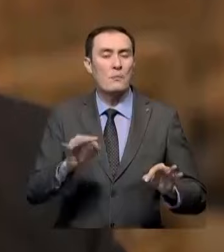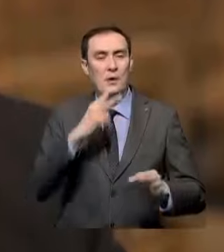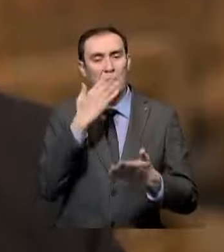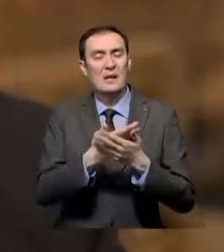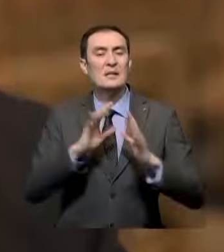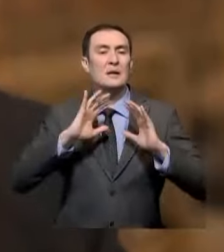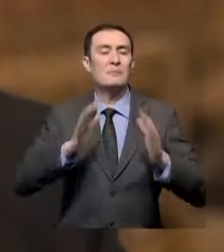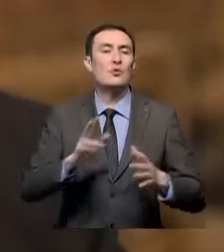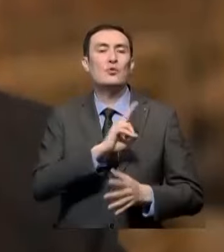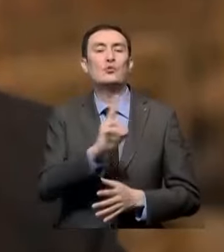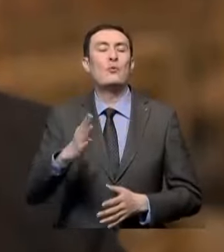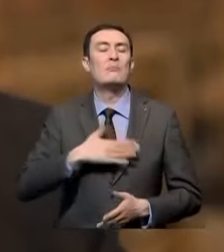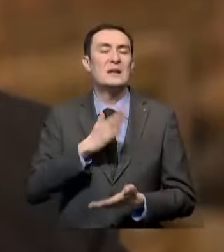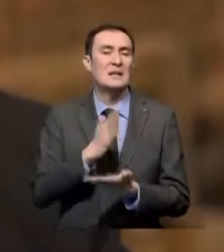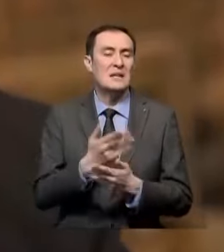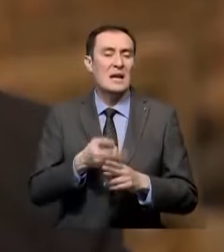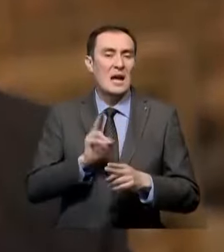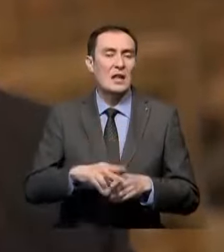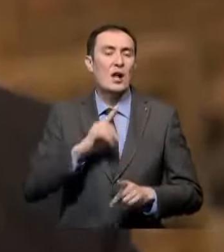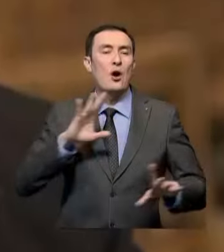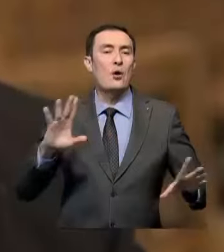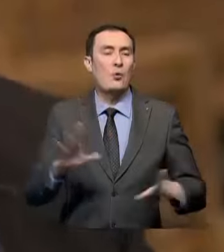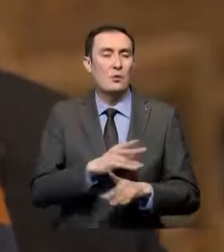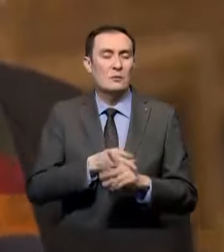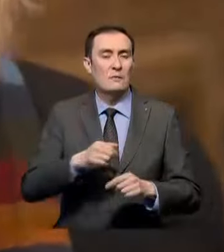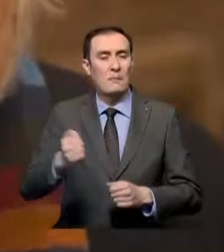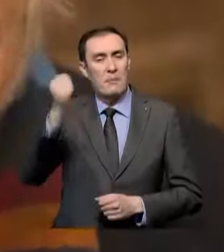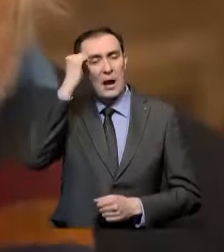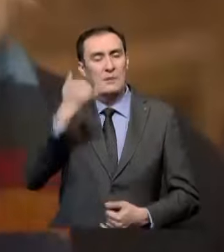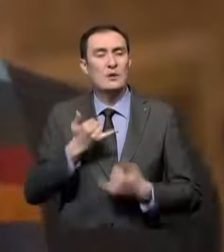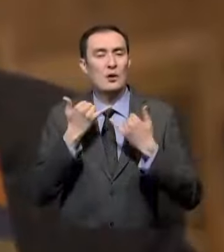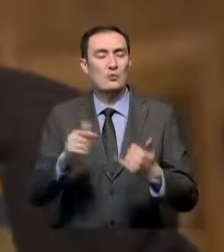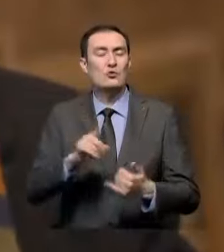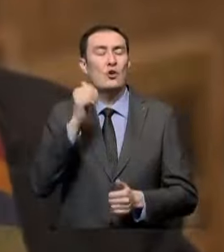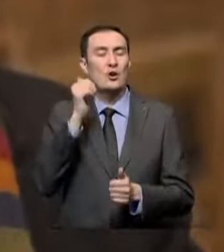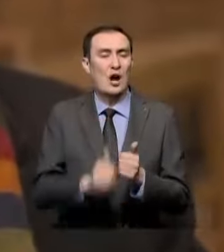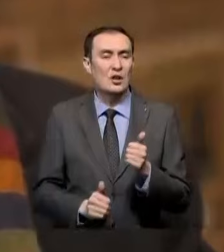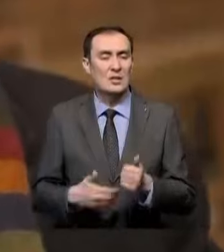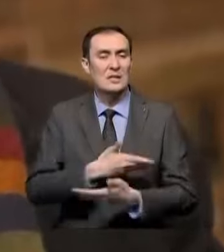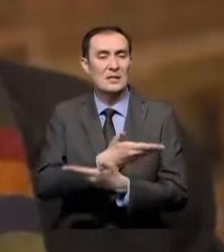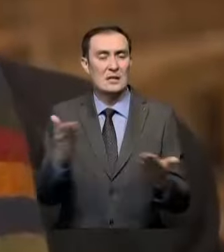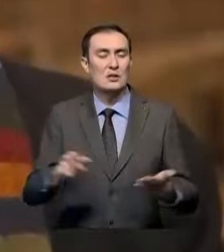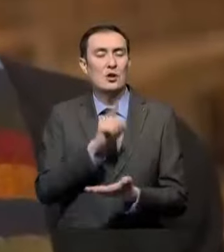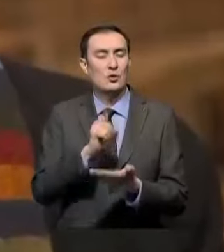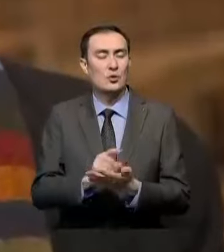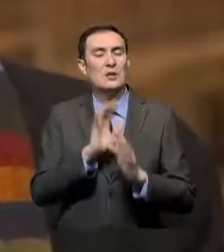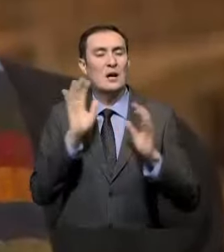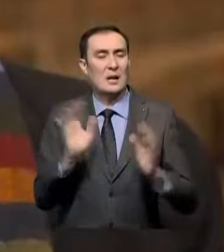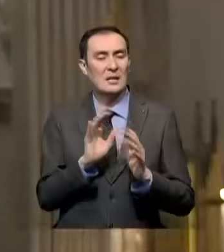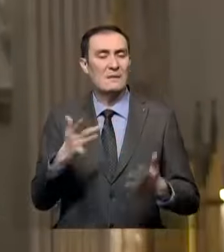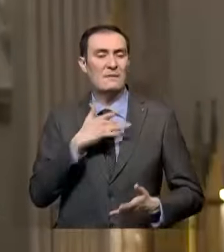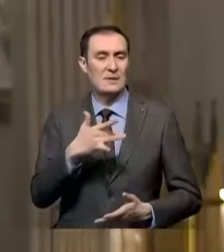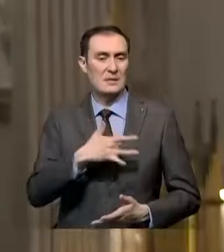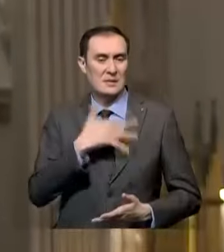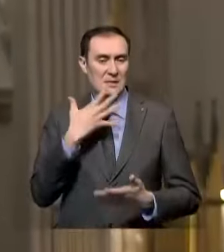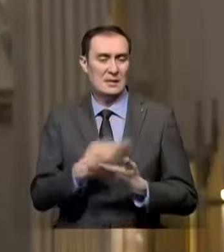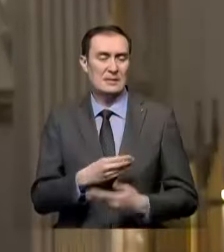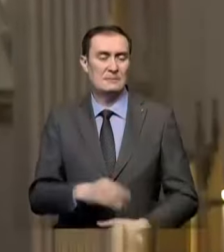миру, кто мы есть. Это был голос, призывающий к памяти о том, что каждый из нас должен хранить в сердце.